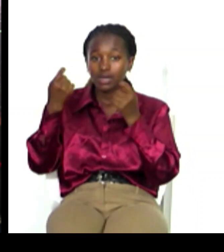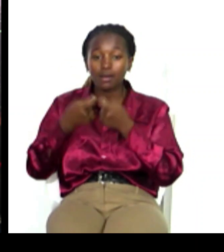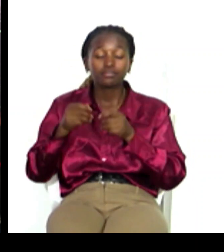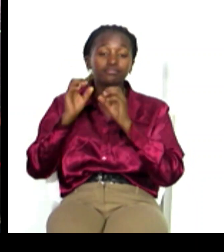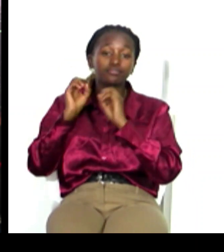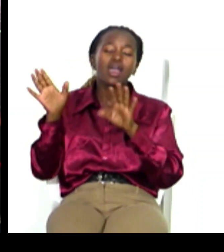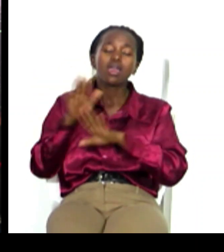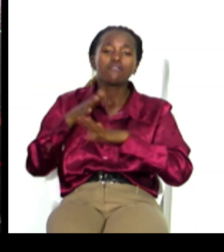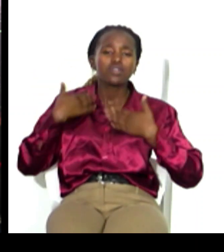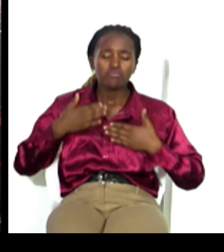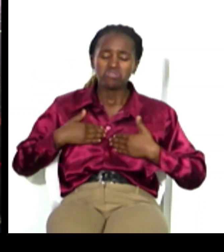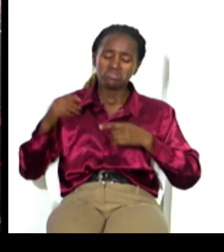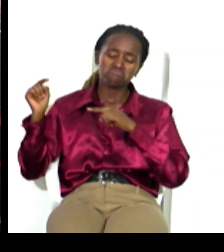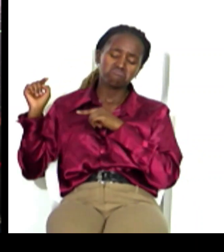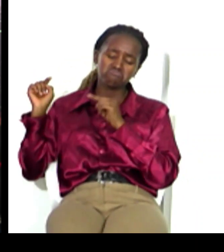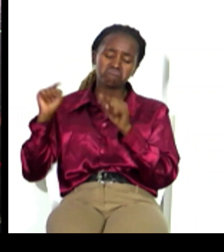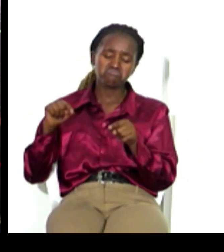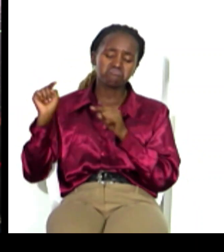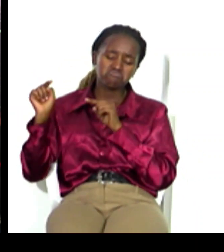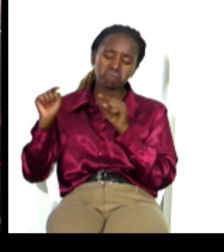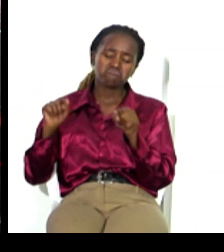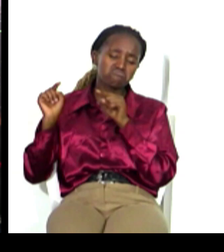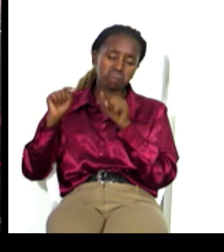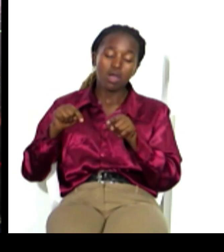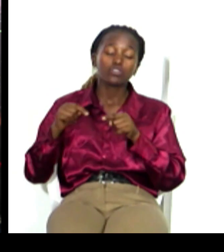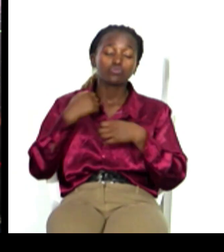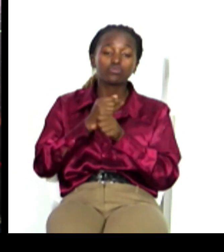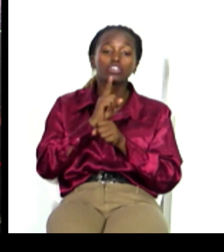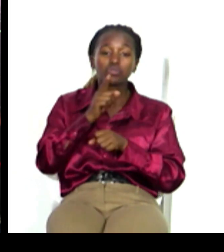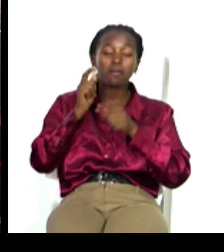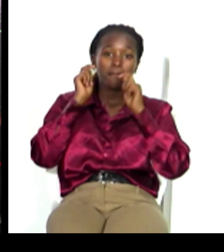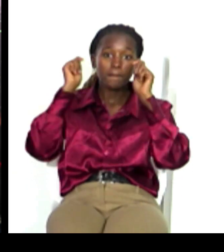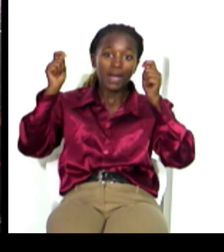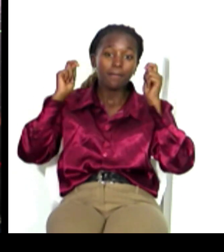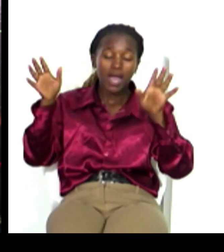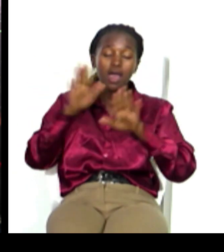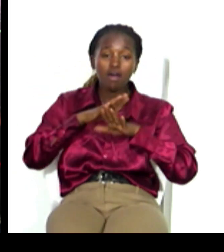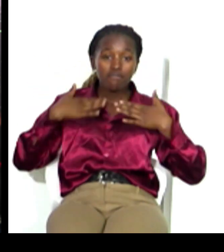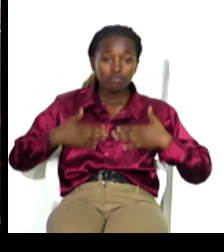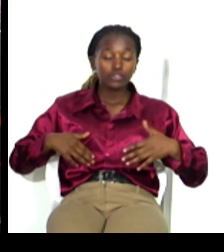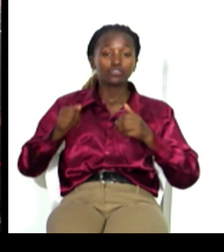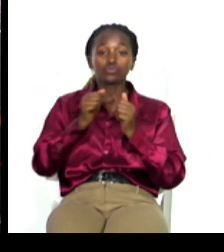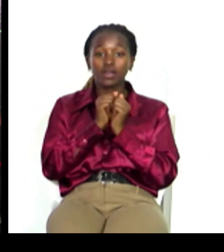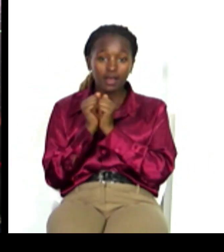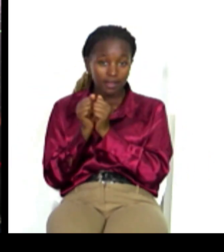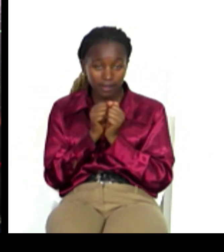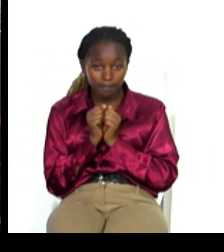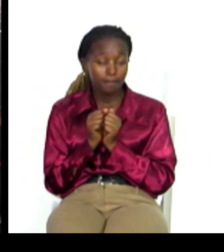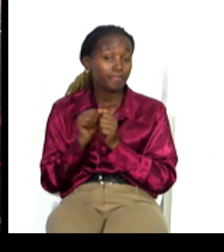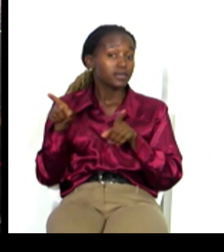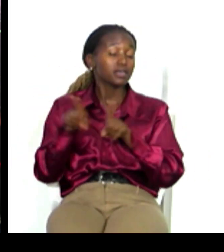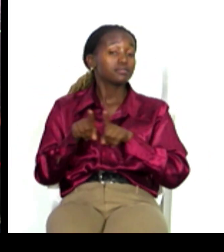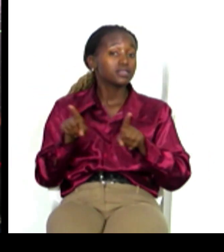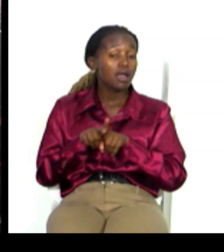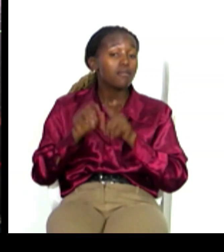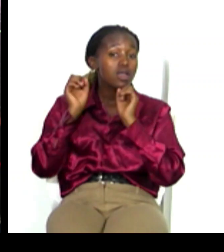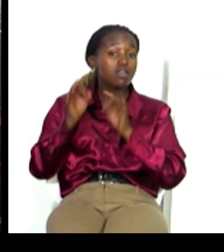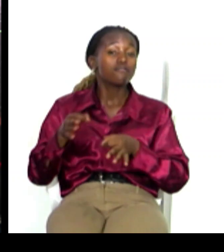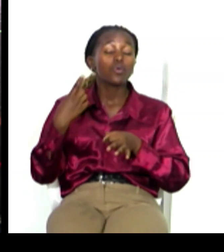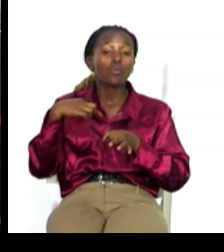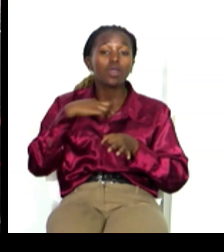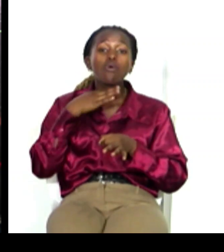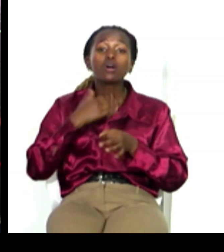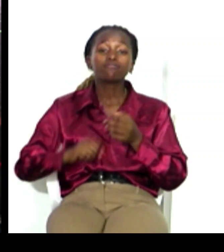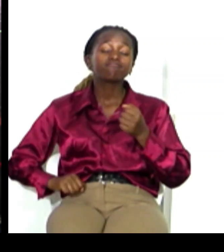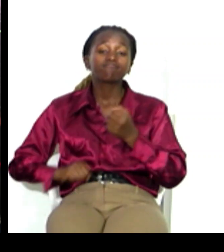Mkikuyu, all of them walikuwa town kwa hiyo maandamano wakiwa pamoja. You can see even the wakifanya vitu walikuwa